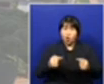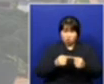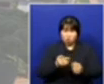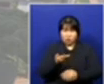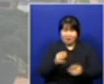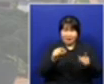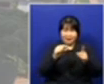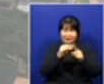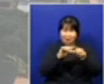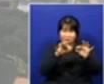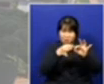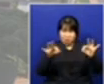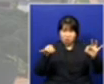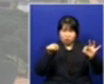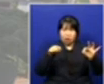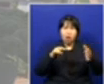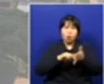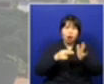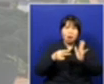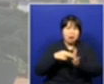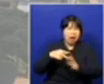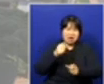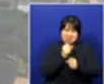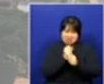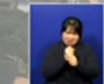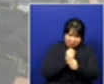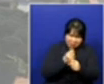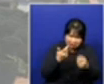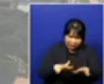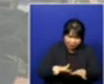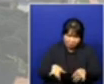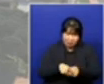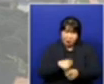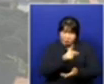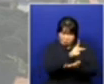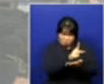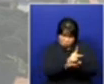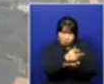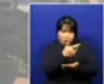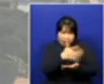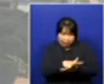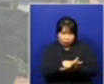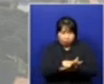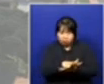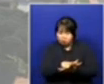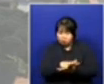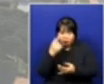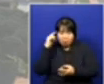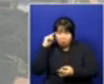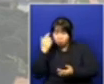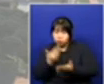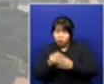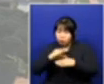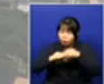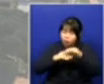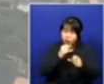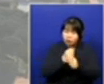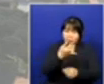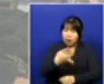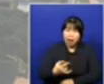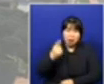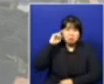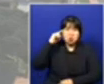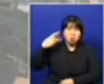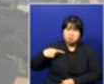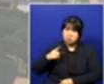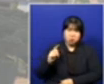ลายมหาสมุทรเช่นนี้เนี่ยมันเหมือนการกู้เงินมาแล้วก็ยังไม่รู้จะไปใช้อะไรบ้างผ